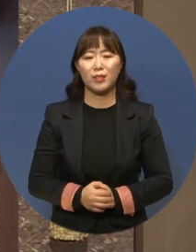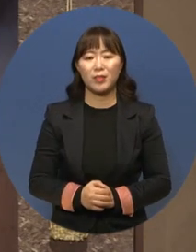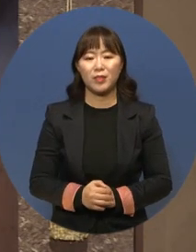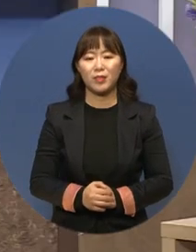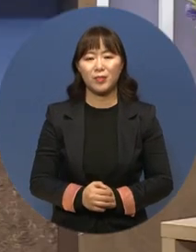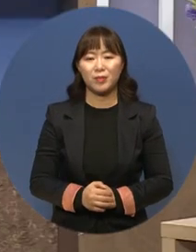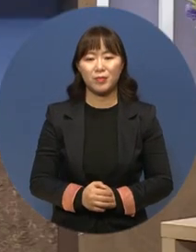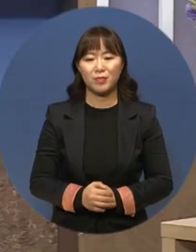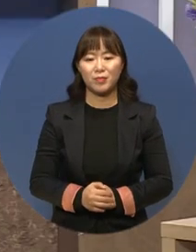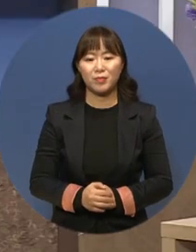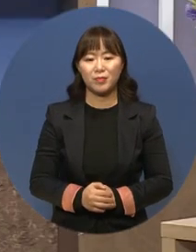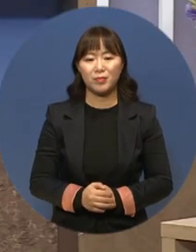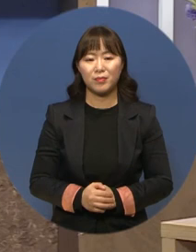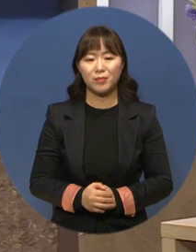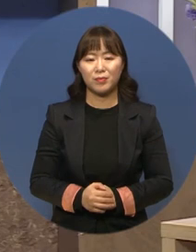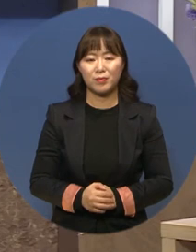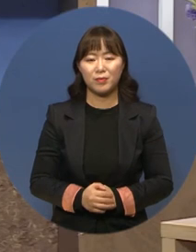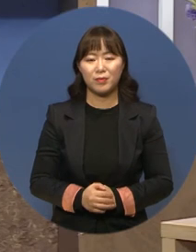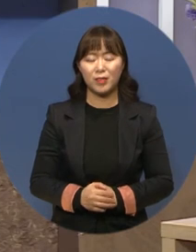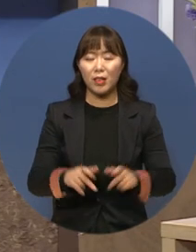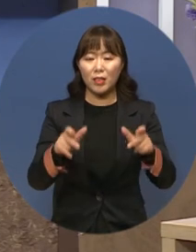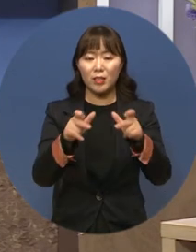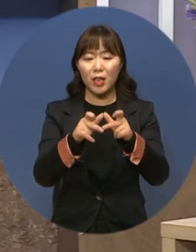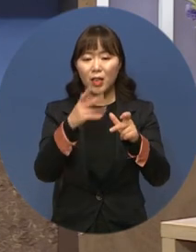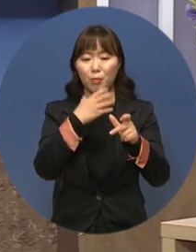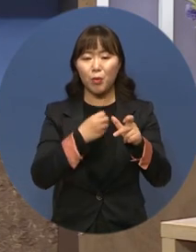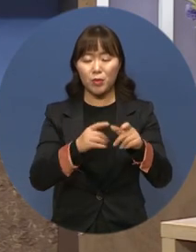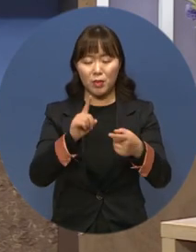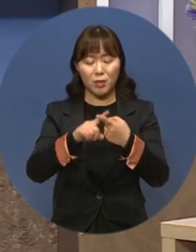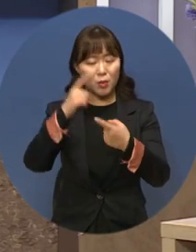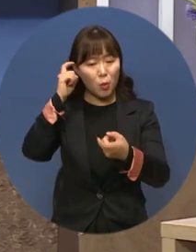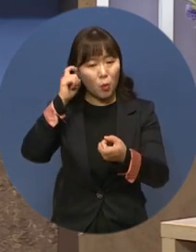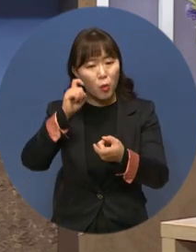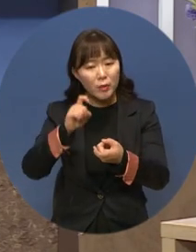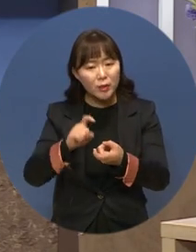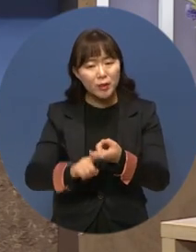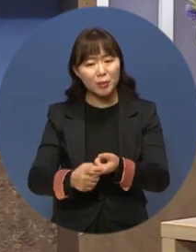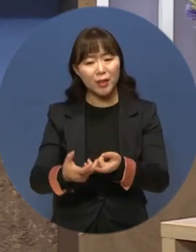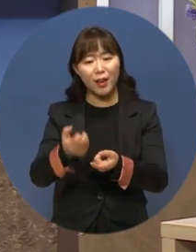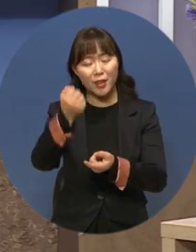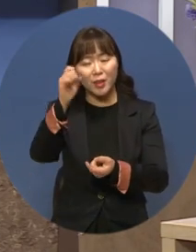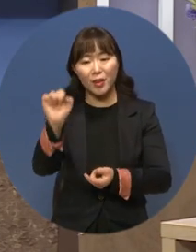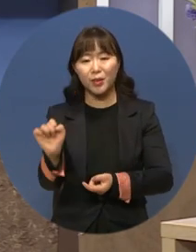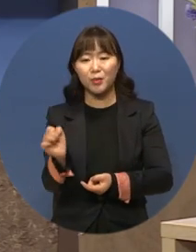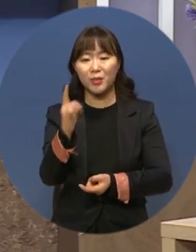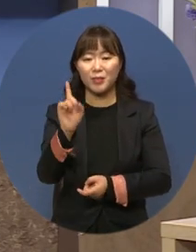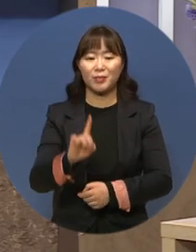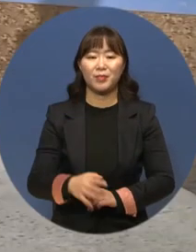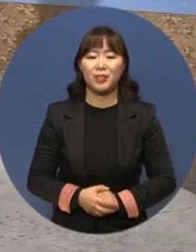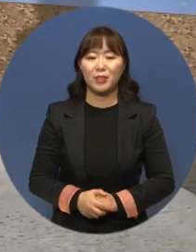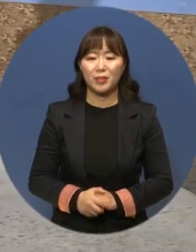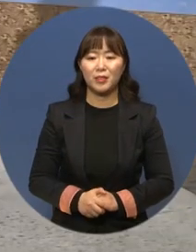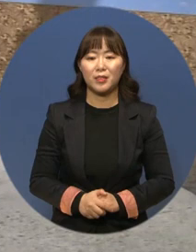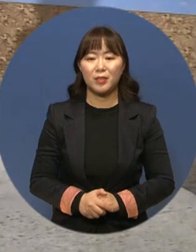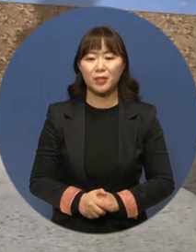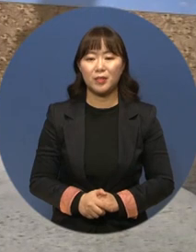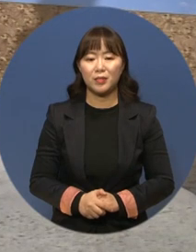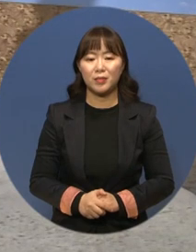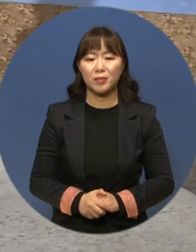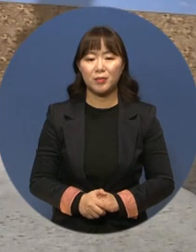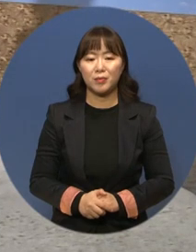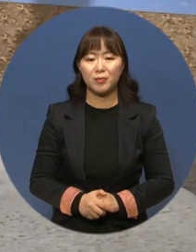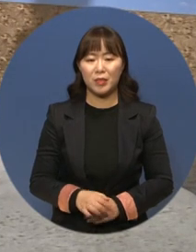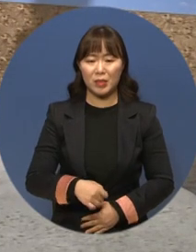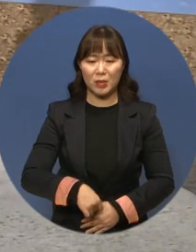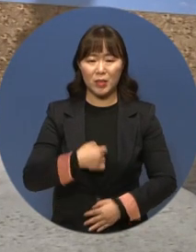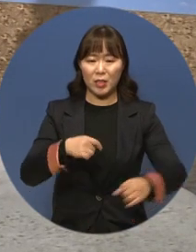아, 예. 그러셨군요. 그럼 어떻게 이 장애인 복지에 좀 관심을 가지게 되셨어요, 처음에? 사실